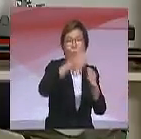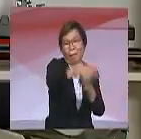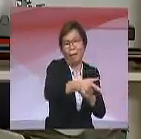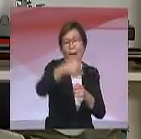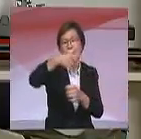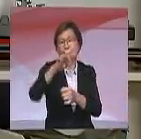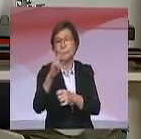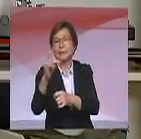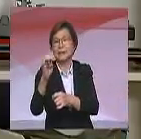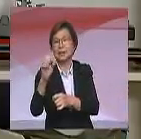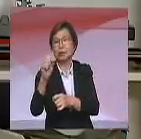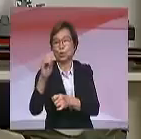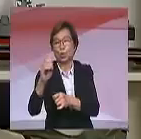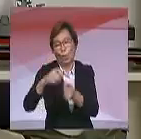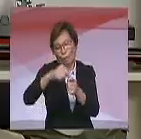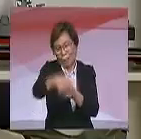Jadi